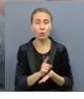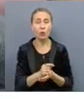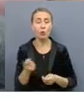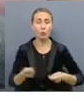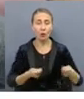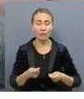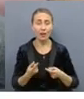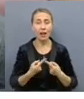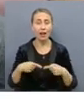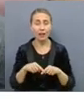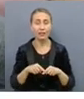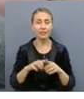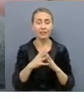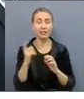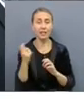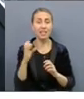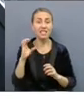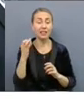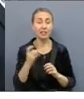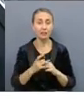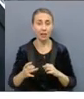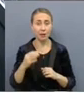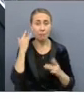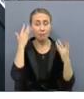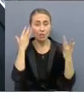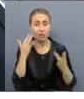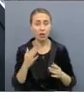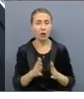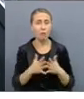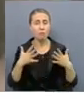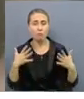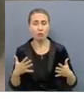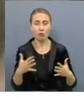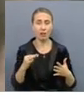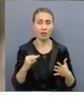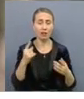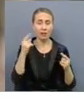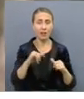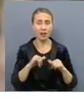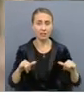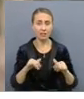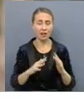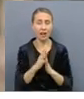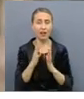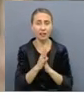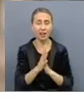отдела сельского хозяйства Сандыктауского района. Однако мечтает в более глобальных масштабах развивать